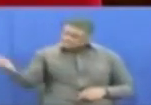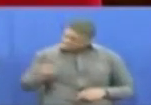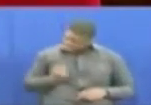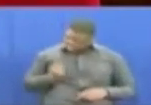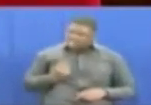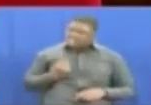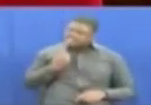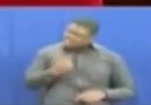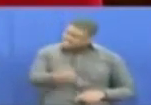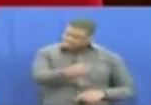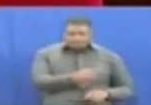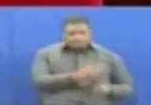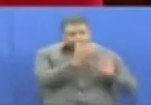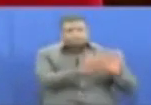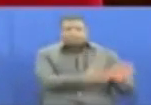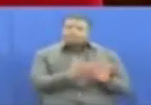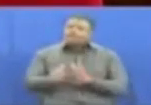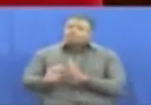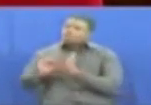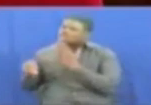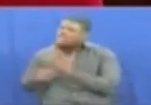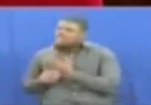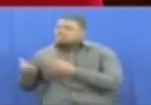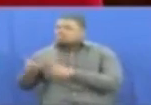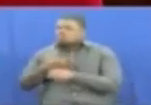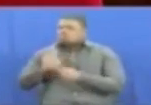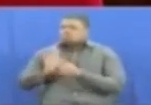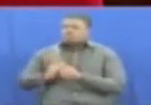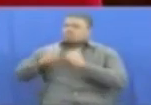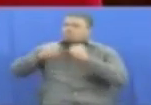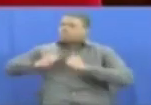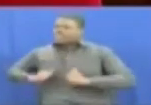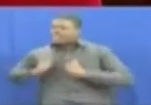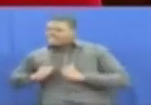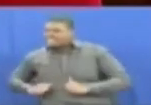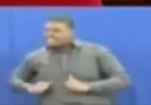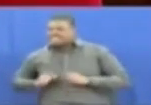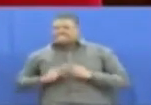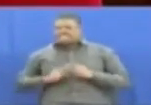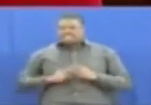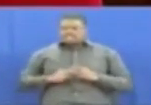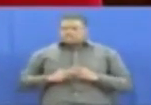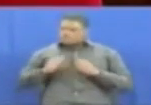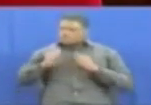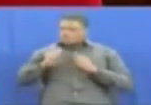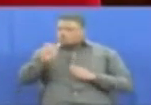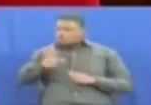ina mipango gani, hasa baada kwa mfano masuala ya utalii kuporomoka. Watalii hawapo,